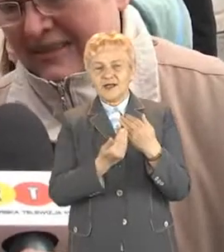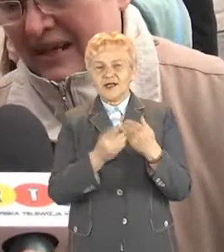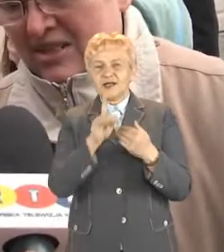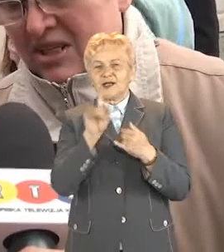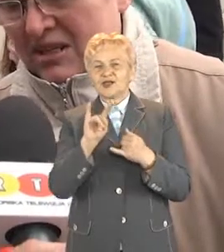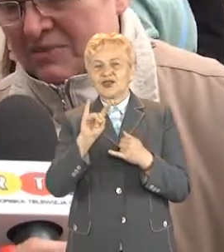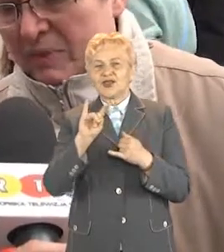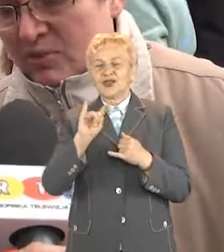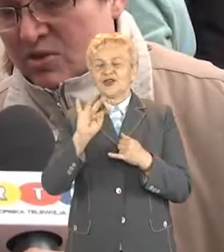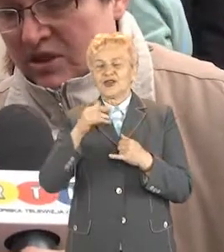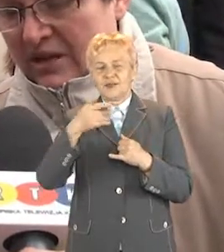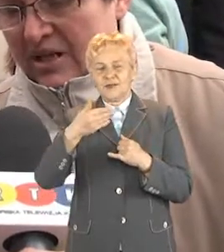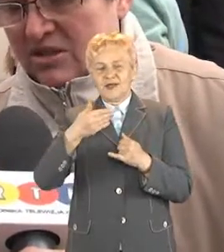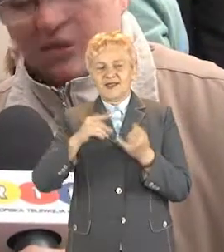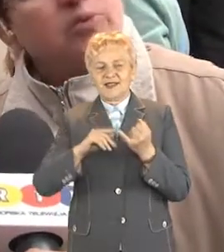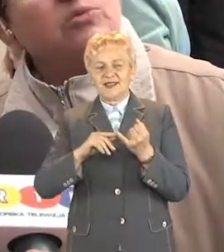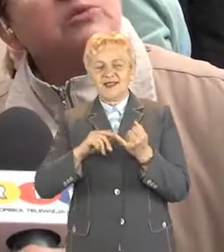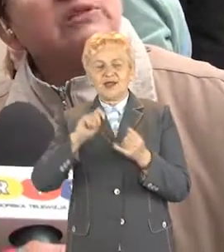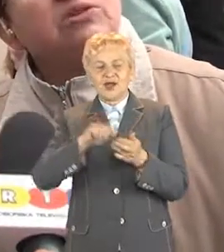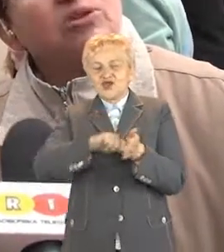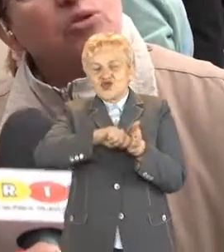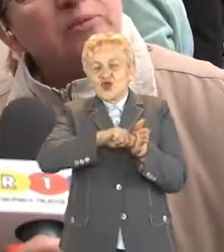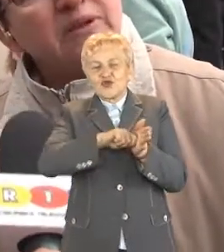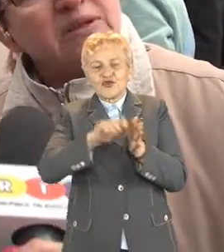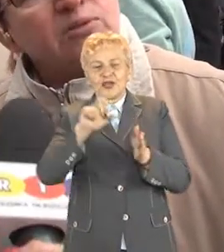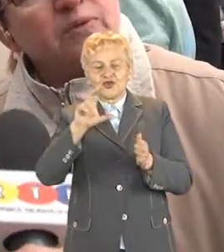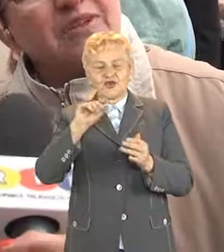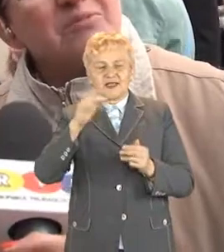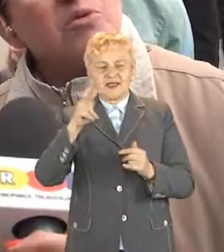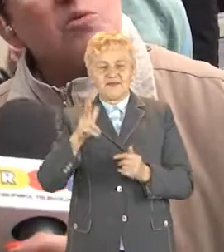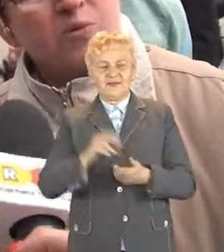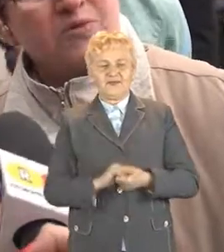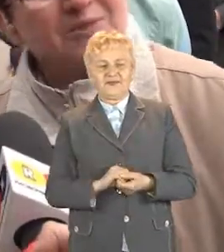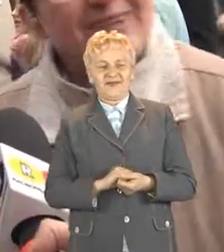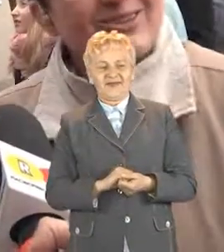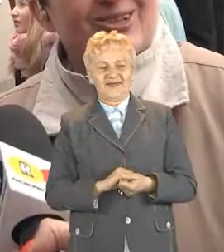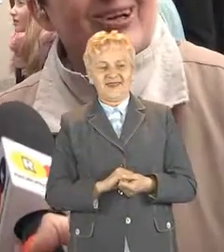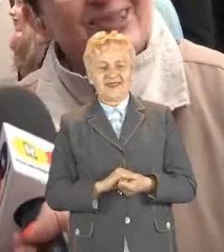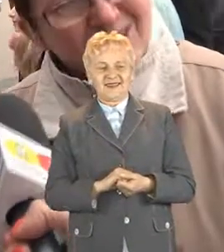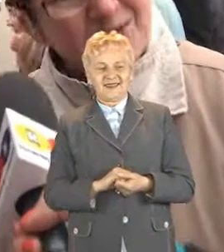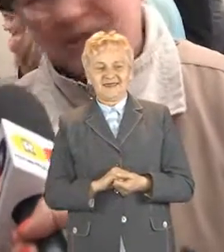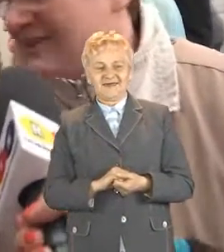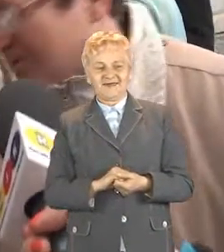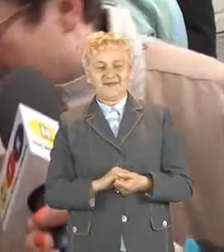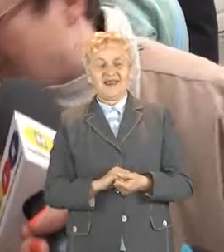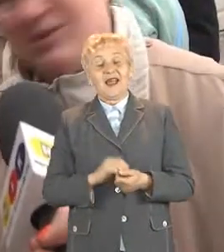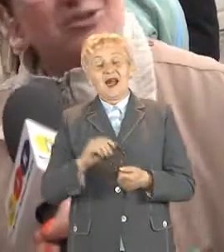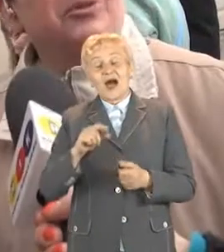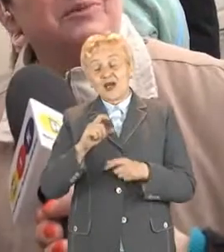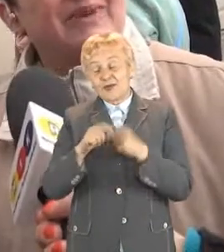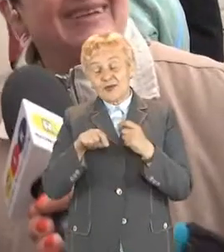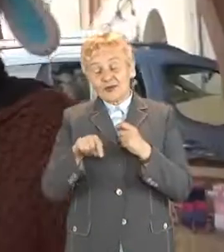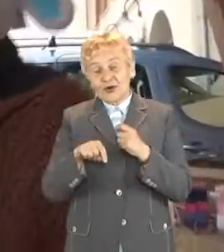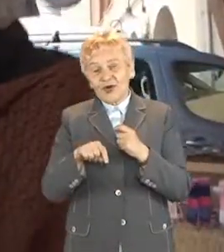I także jest pewność, że każdy ten produkt jest dobry i odpowiadam głową za to, co robię i